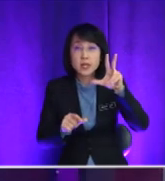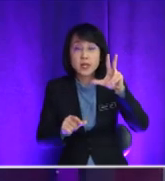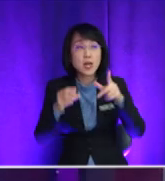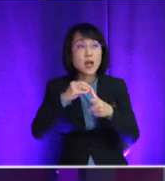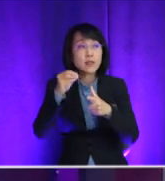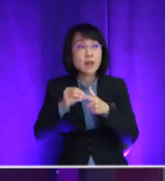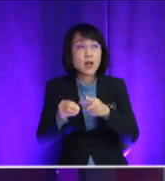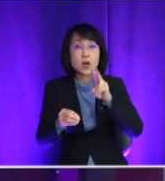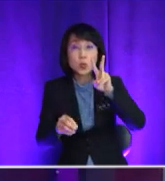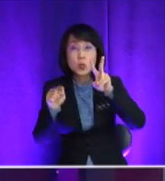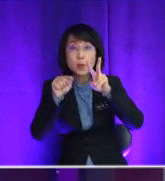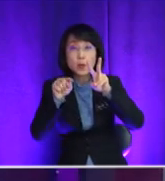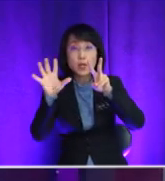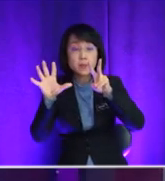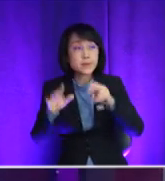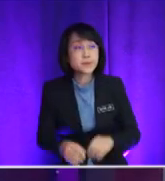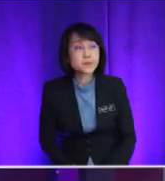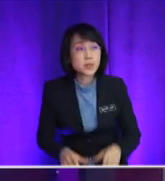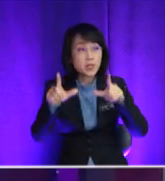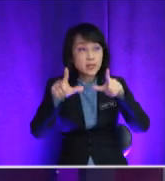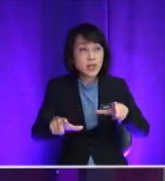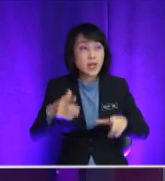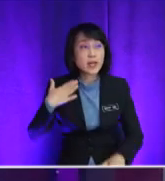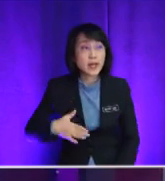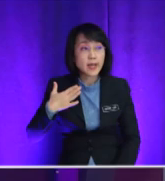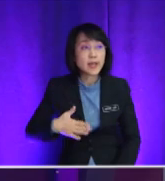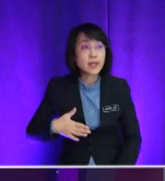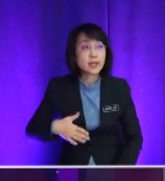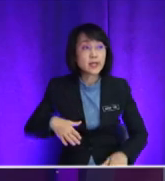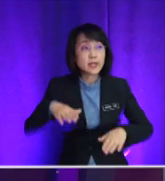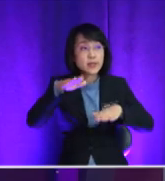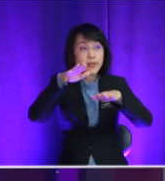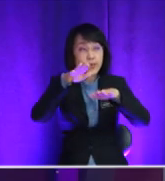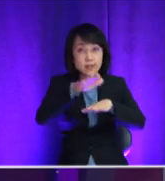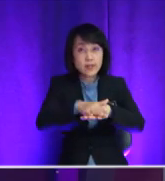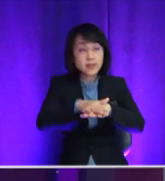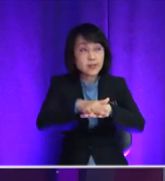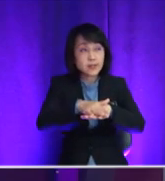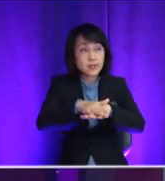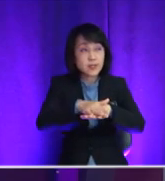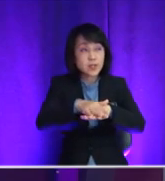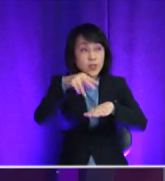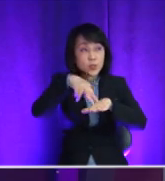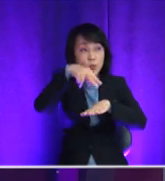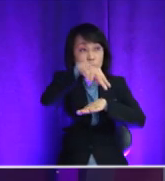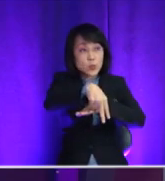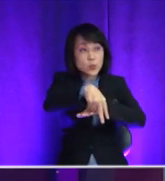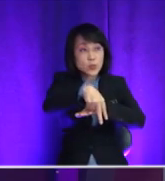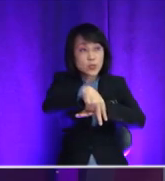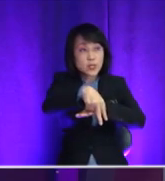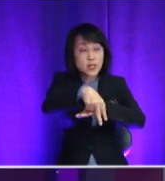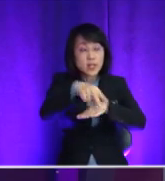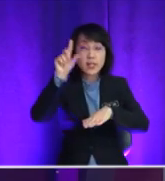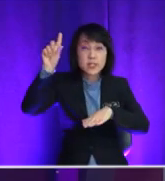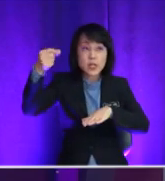Oke kemudian letakkan febrik di bawah penegakan jahitan dan kita turunkan jarum pusing kalau ada imbang untuk